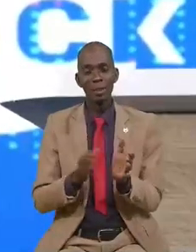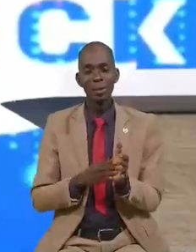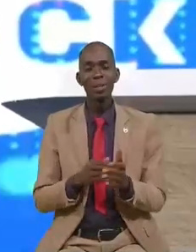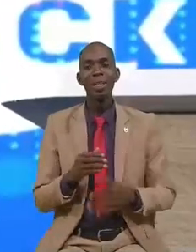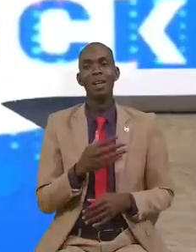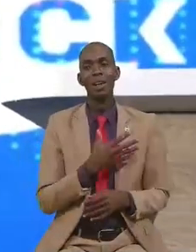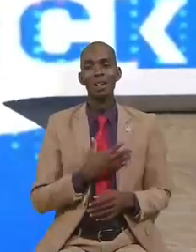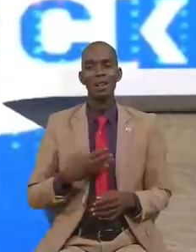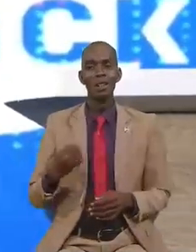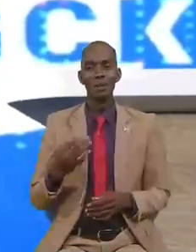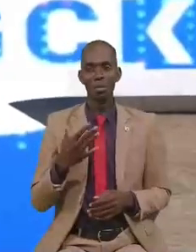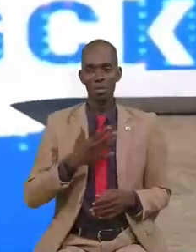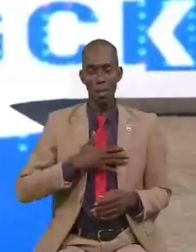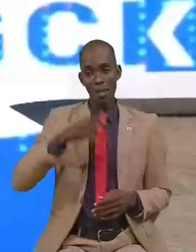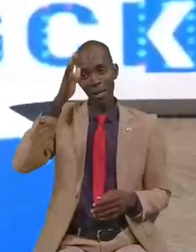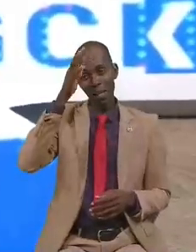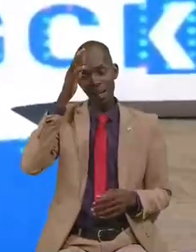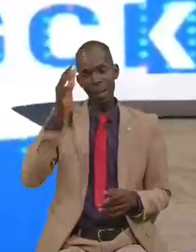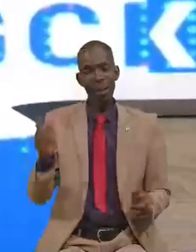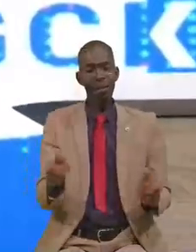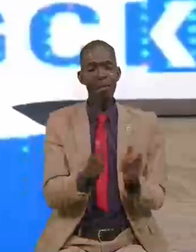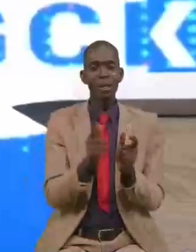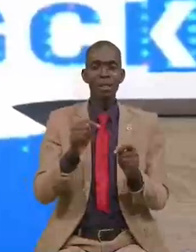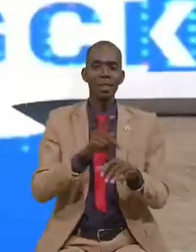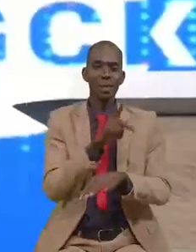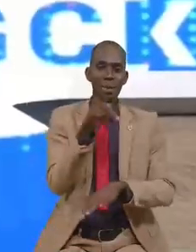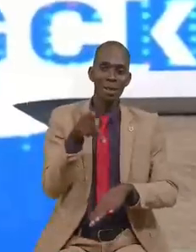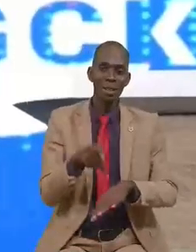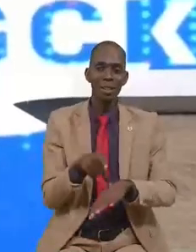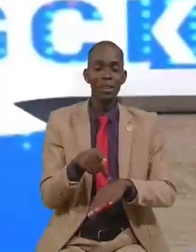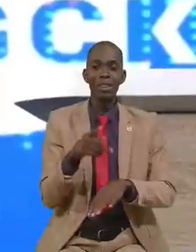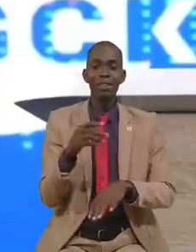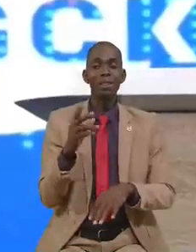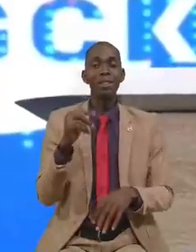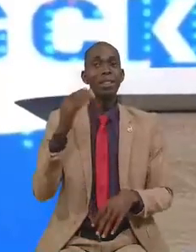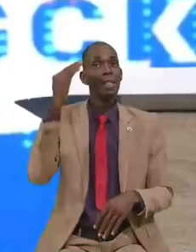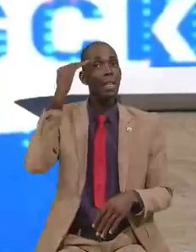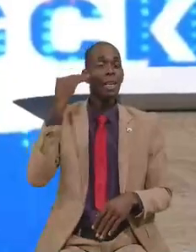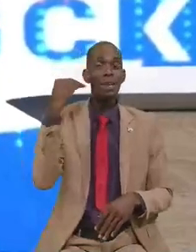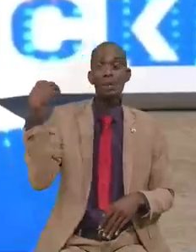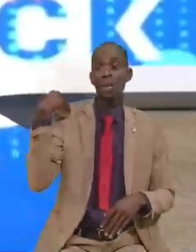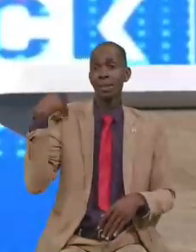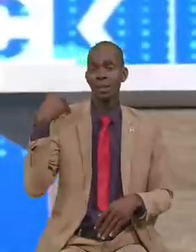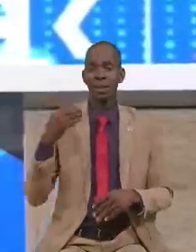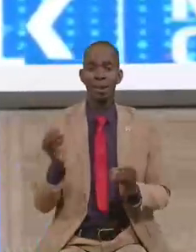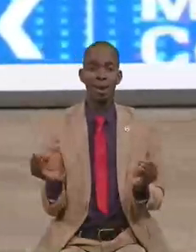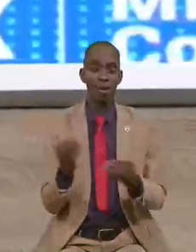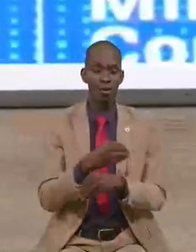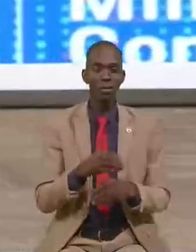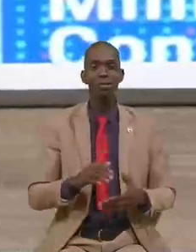Et mon père est allé vers le directeur, vers le bureau du directeur. Il a